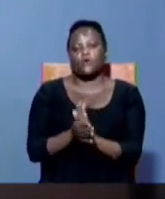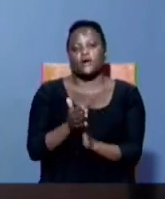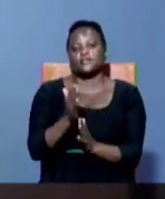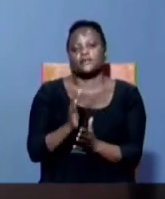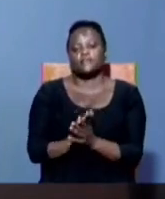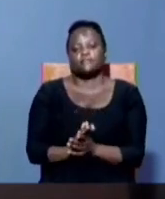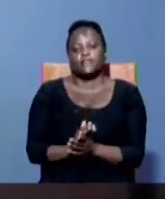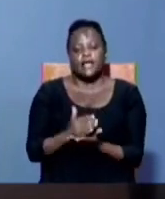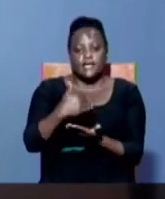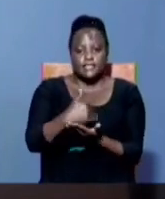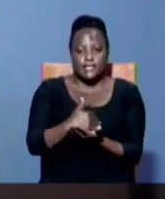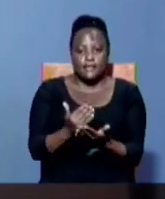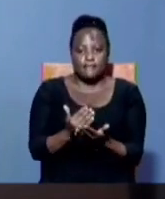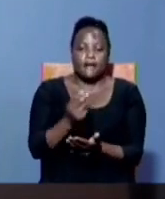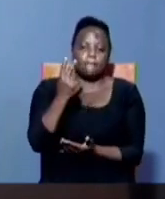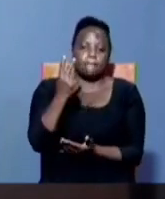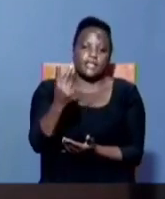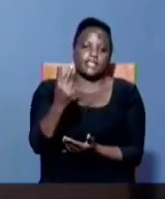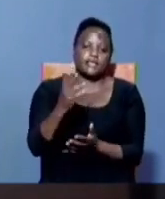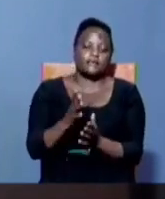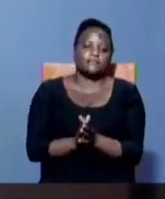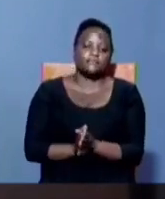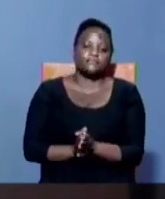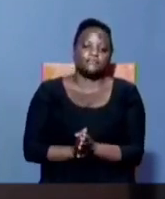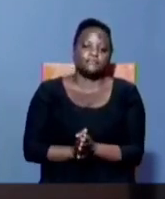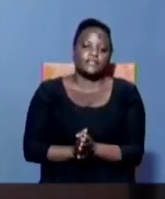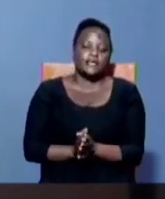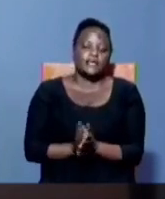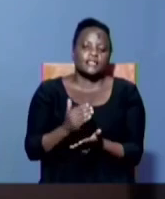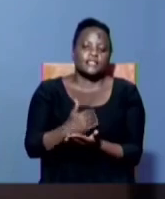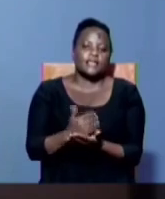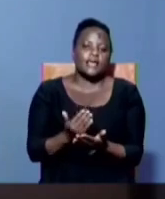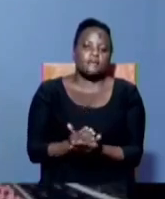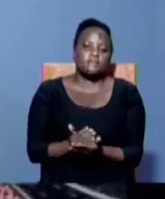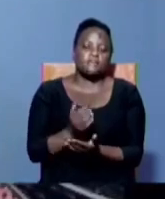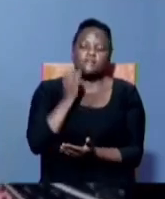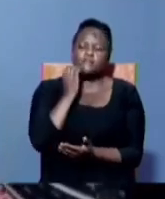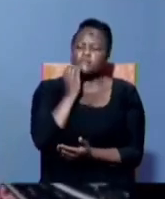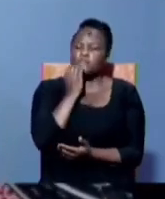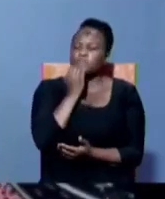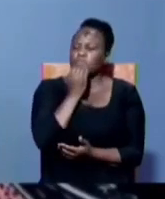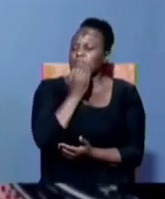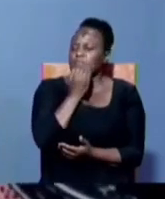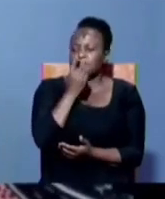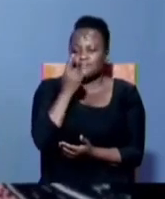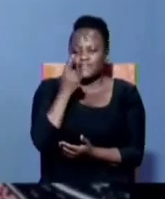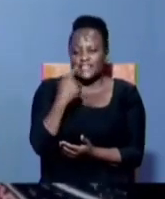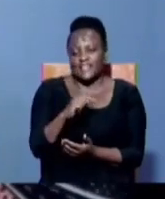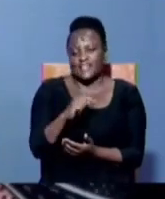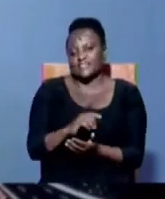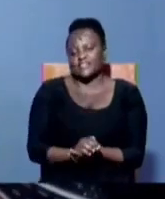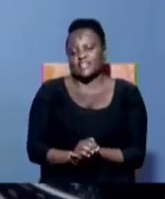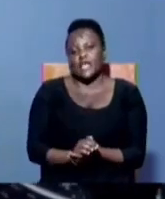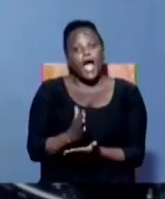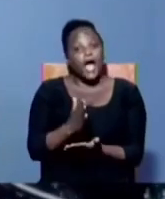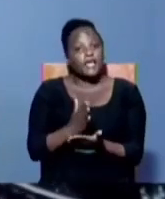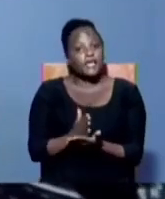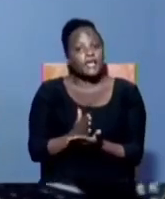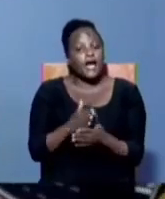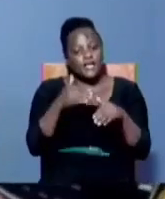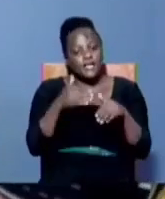pili ni sehemu ya muhimu sana. Kwa hakika